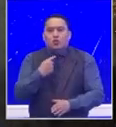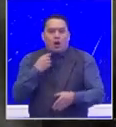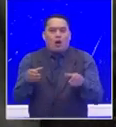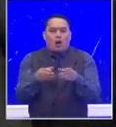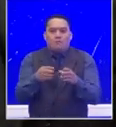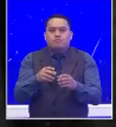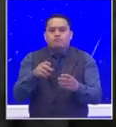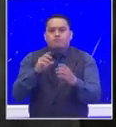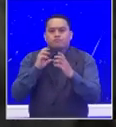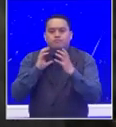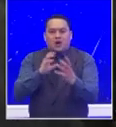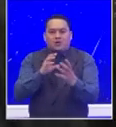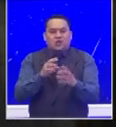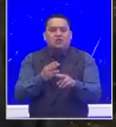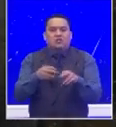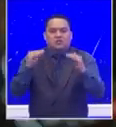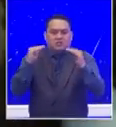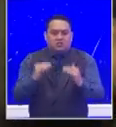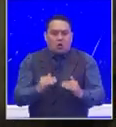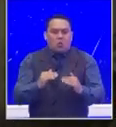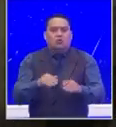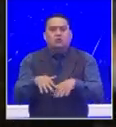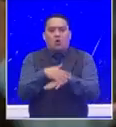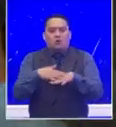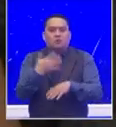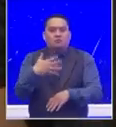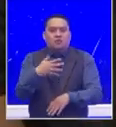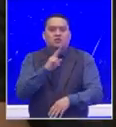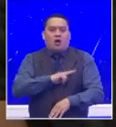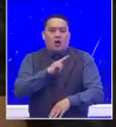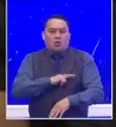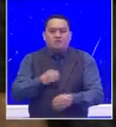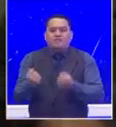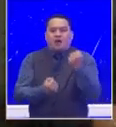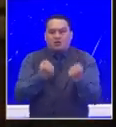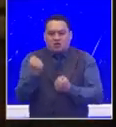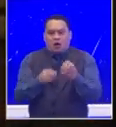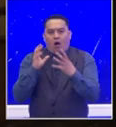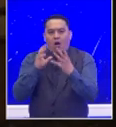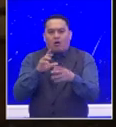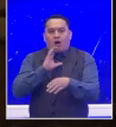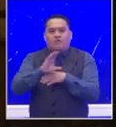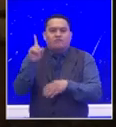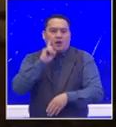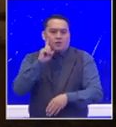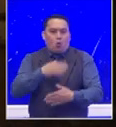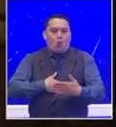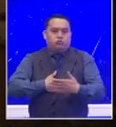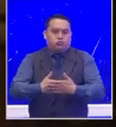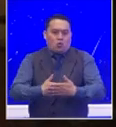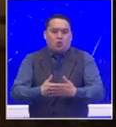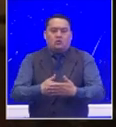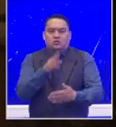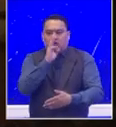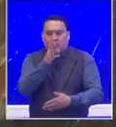компаний пассажироперевозчиков. Из-за снижения пассажиропотока порядка 50 сотрудников из числа водителей автобусов отправлены во временный отпуск с выплатой